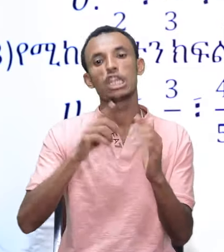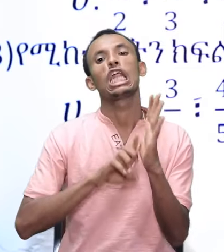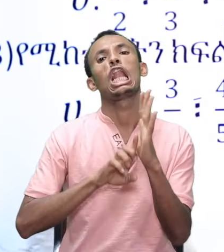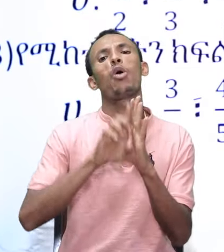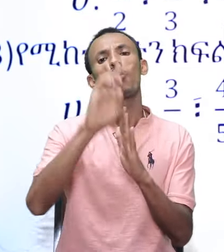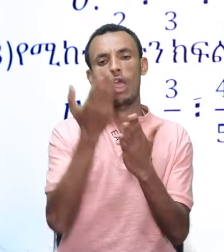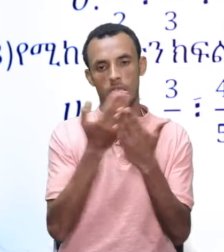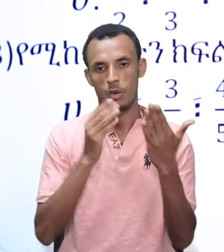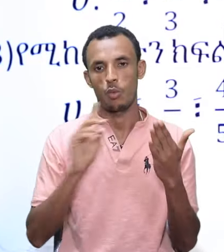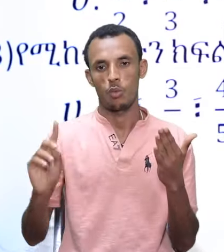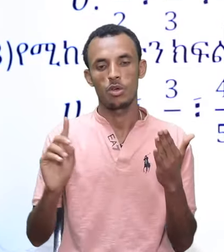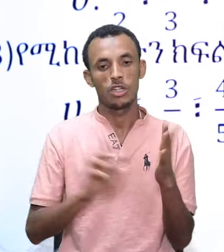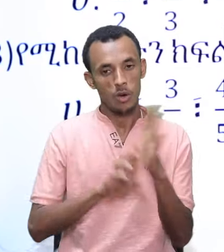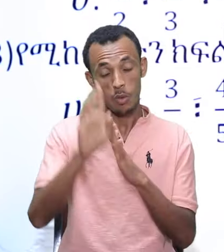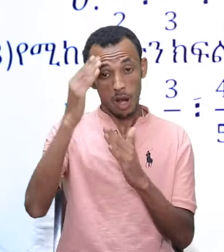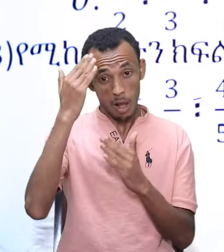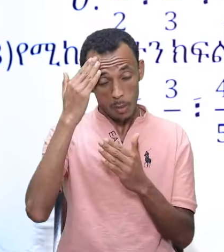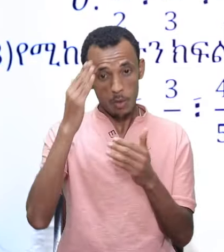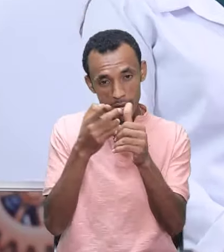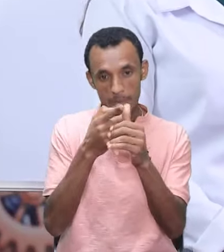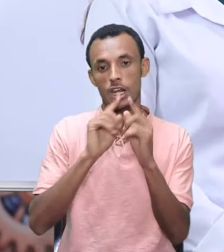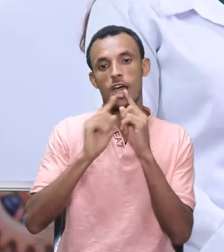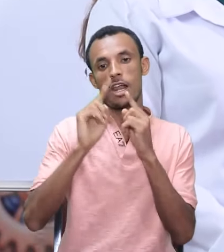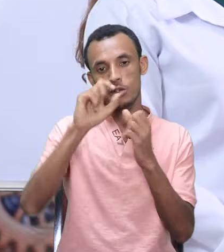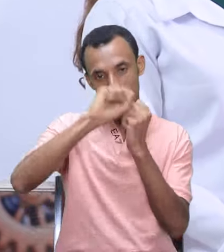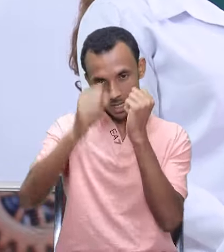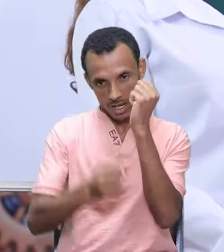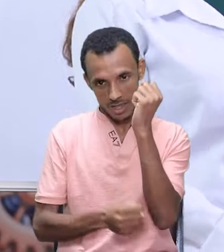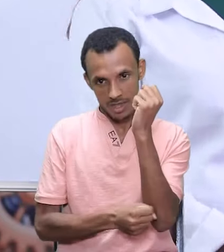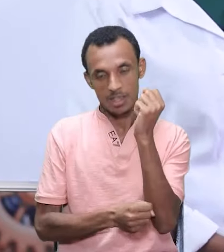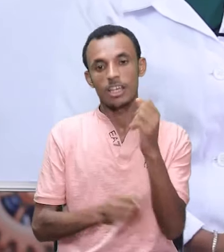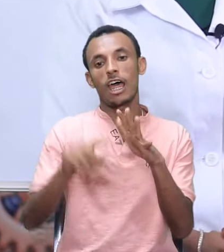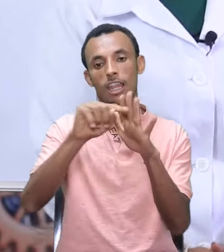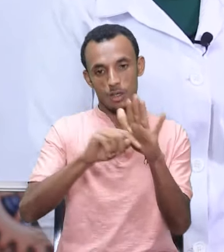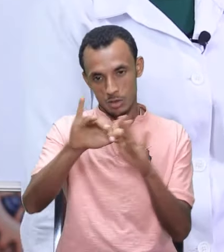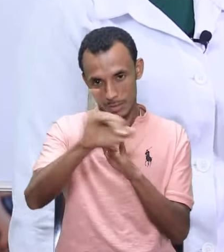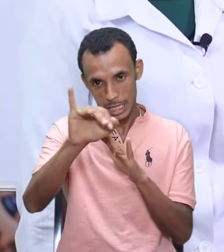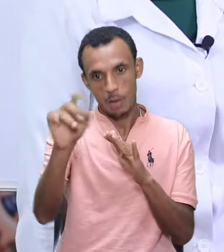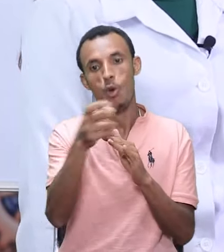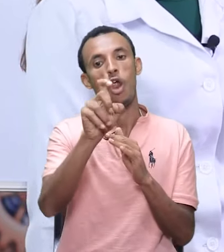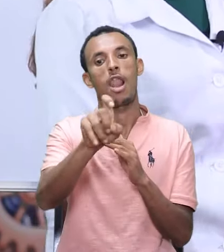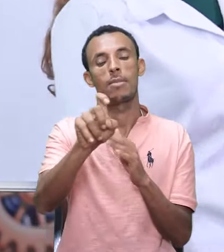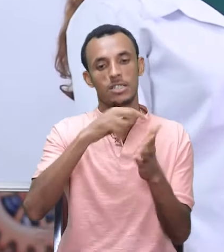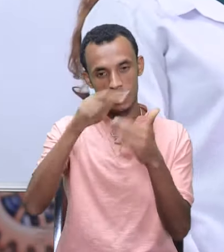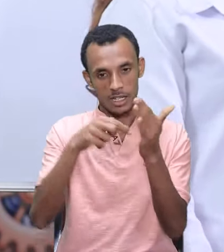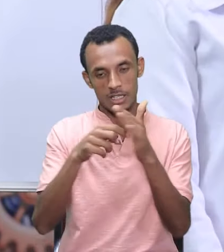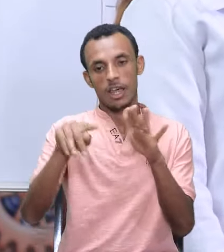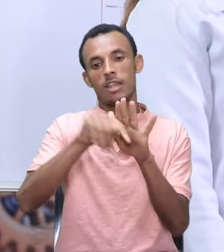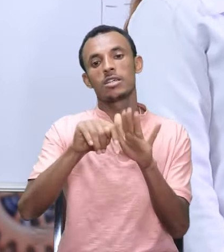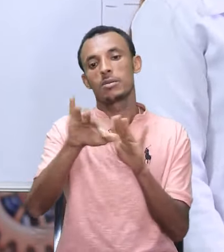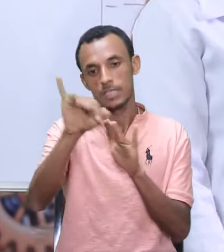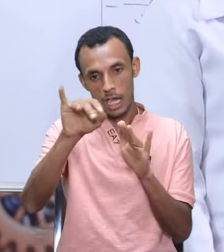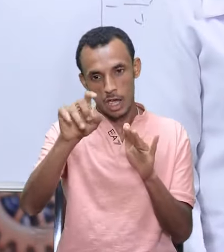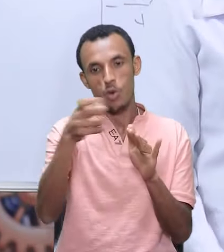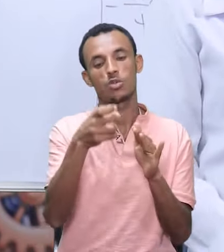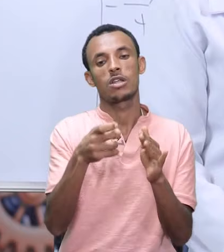ይለናል ትልቁን ለመለየት ቀድም ተነጋገርነው መሰረት ታህታቸው ተመሳሳይ መሆን አለበት ስለዚህ ታህታቸው ተመሳሳይ